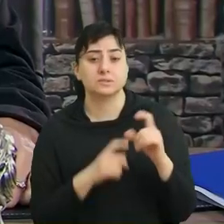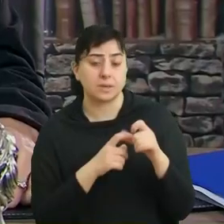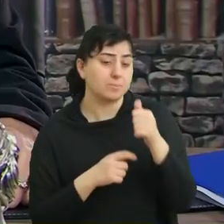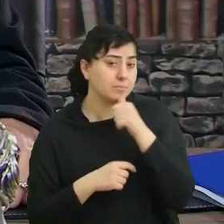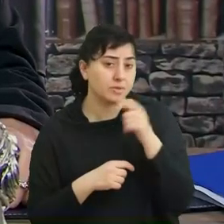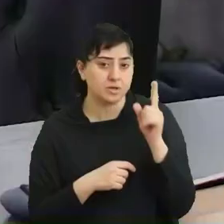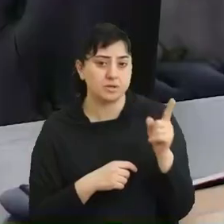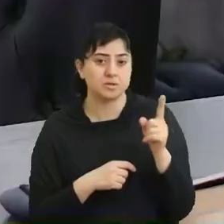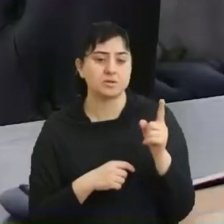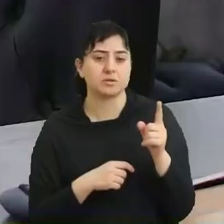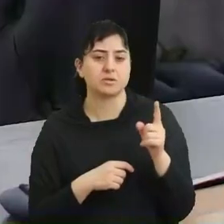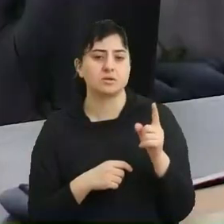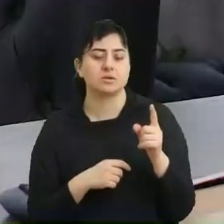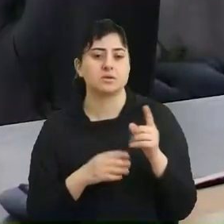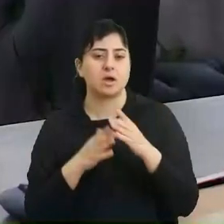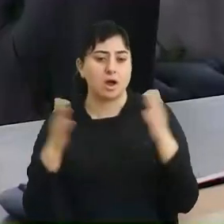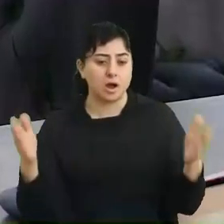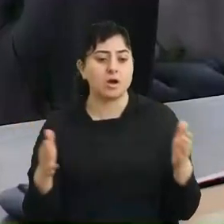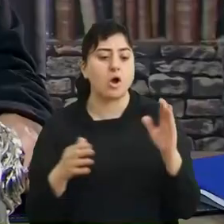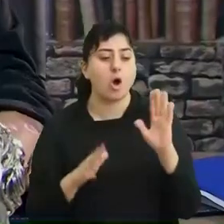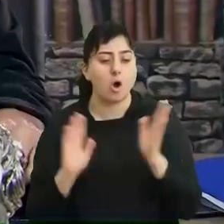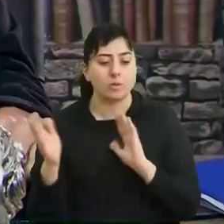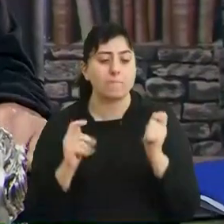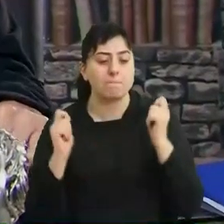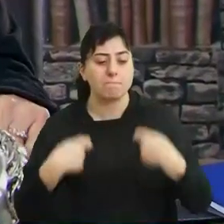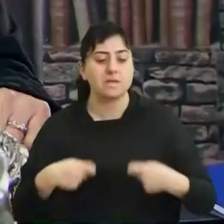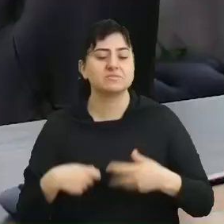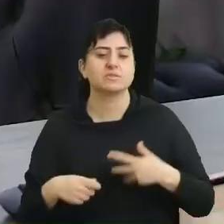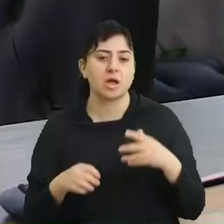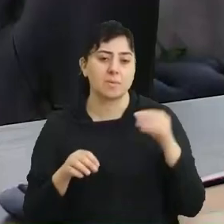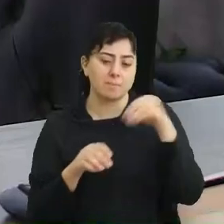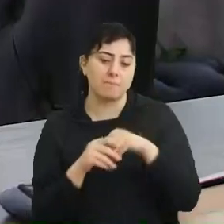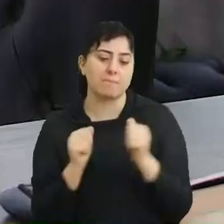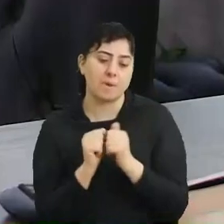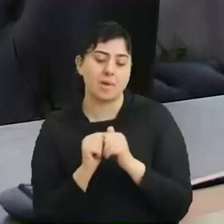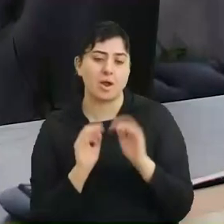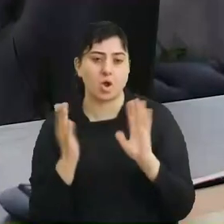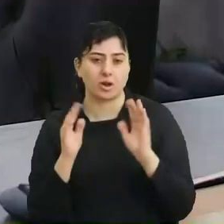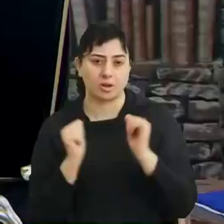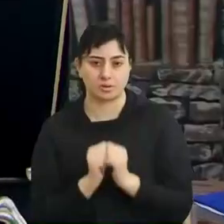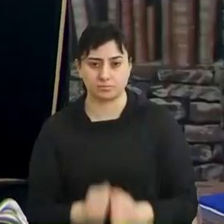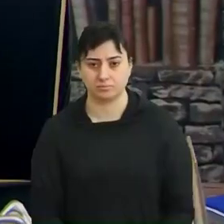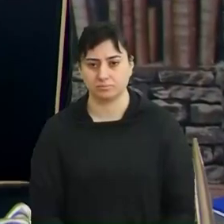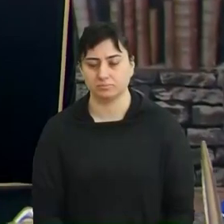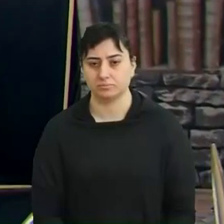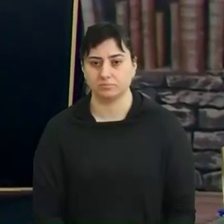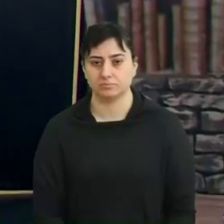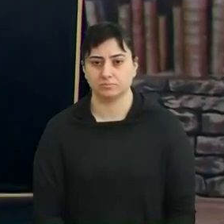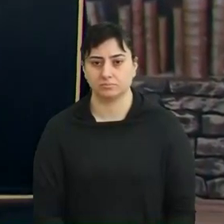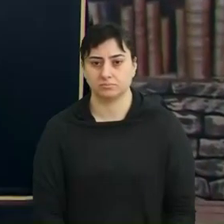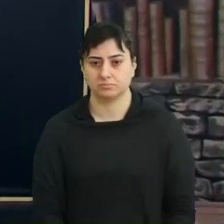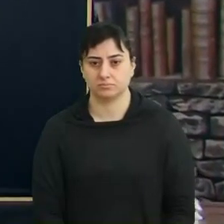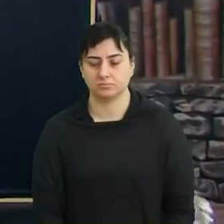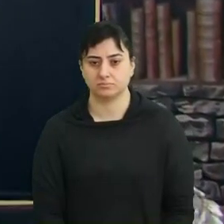Bey böyle tasarruf yapalım diye ayrı odalara çok paramız gider diye aynı odada kalmamı söylüyor. Biz de aynı odada kalıyoruz. Sümeni sinirle